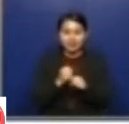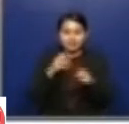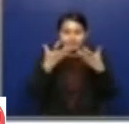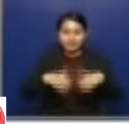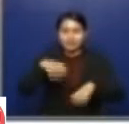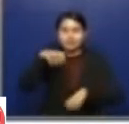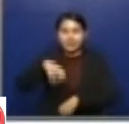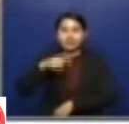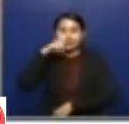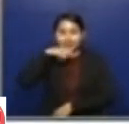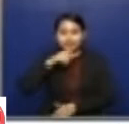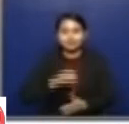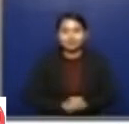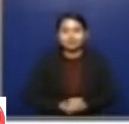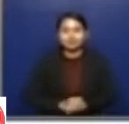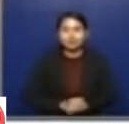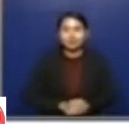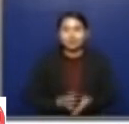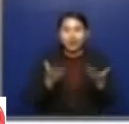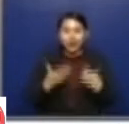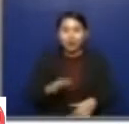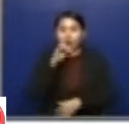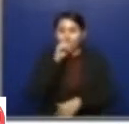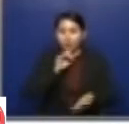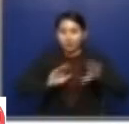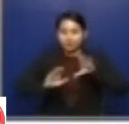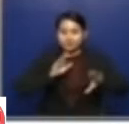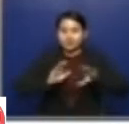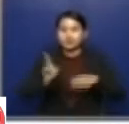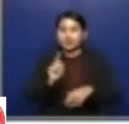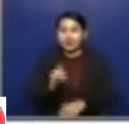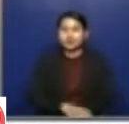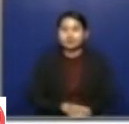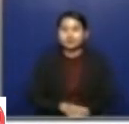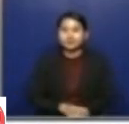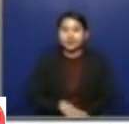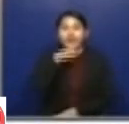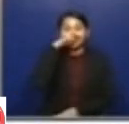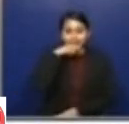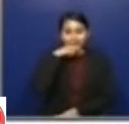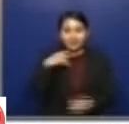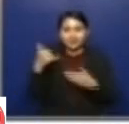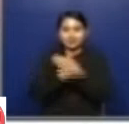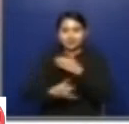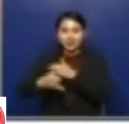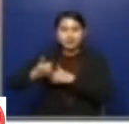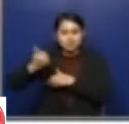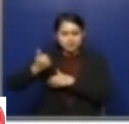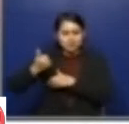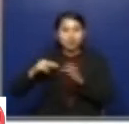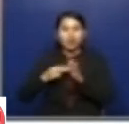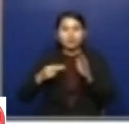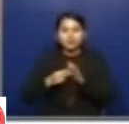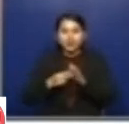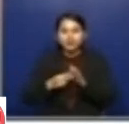ทยแล้วหลังจากนั้นเราจะได้เปรียบเทียบกันว่าประเทศไทยกับระดับสากลระดับนานาชาตินั้นเขามีหลักการอย่าง